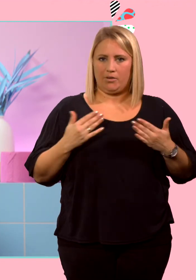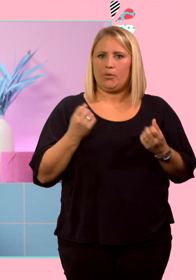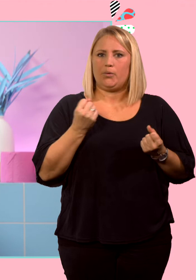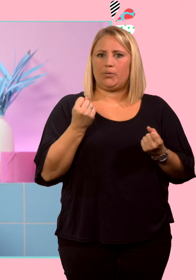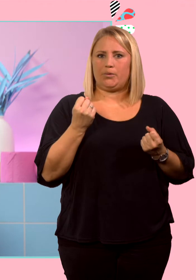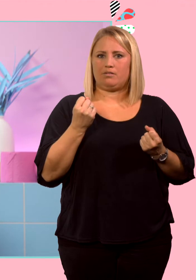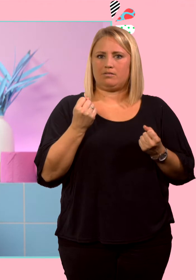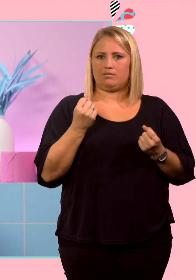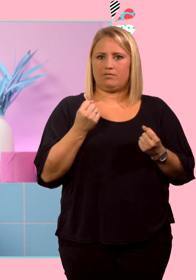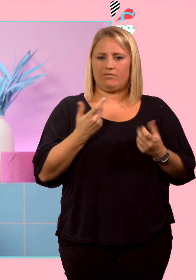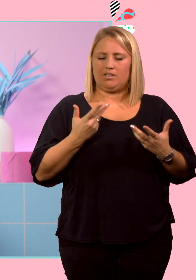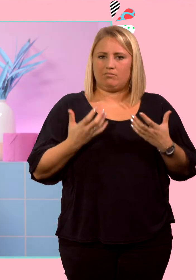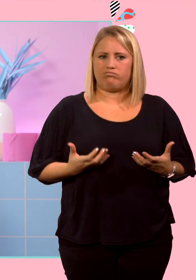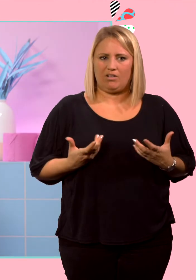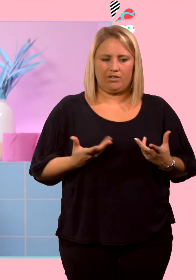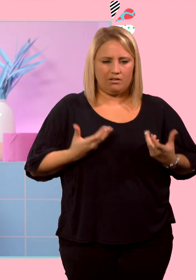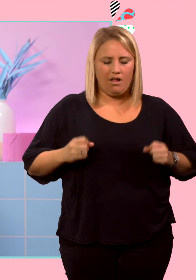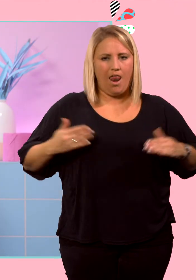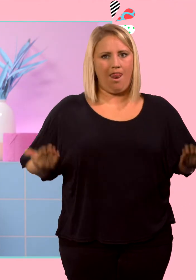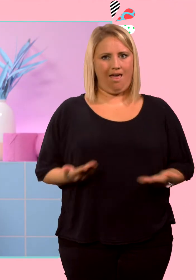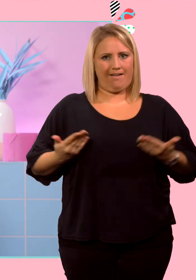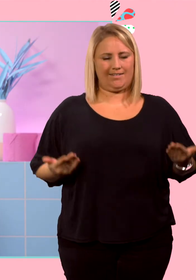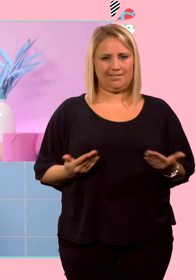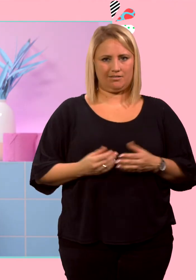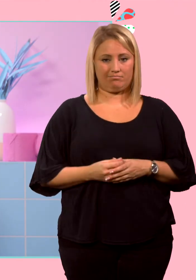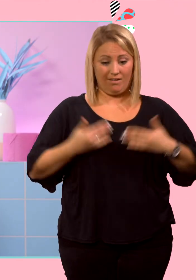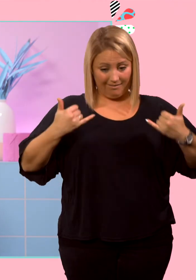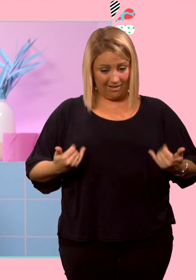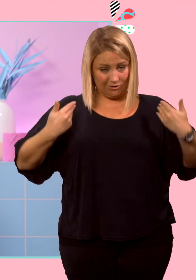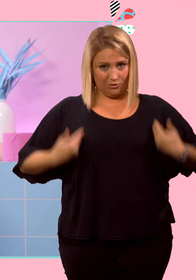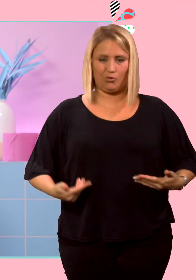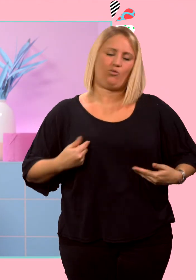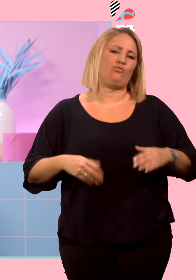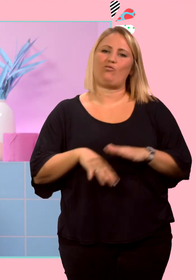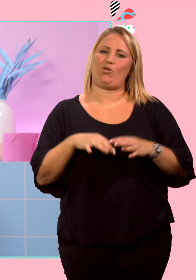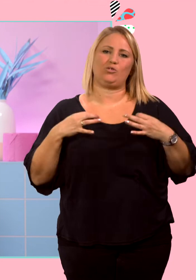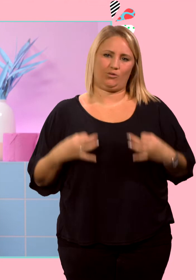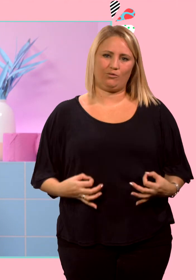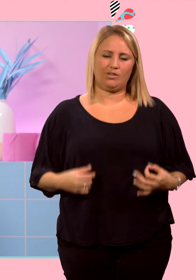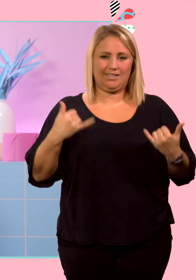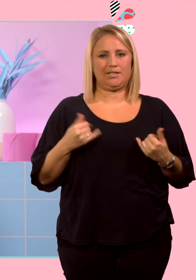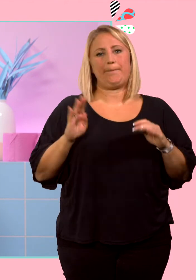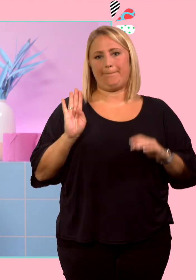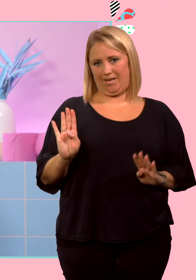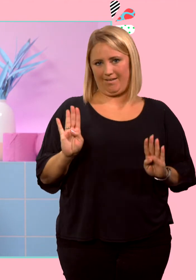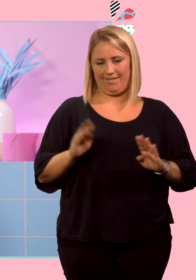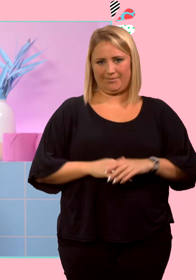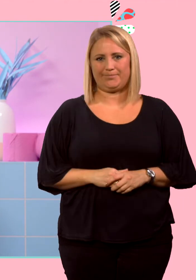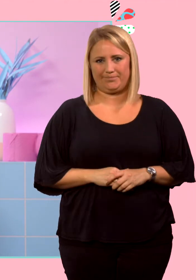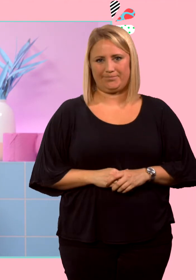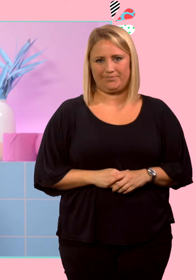zumindest diese Einbildung, dass auch so ein Gewicht weg ist. So wie es jetzt ist, bin ich total zufrieden. Das ist ein B-Körbchen.